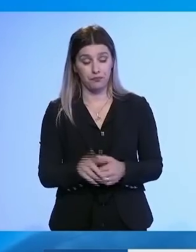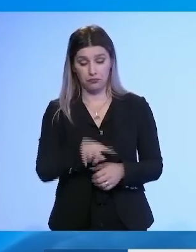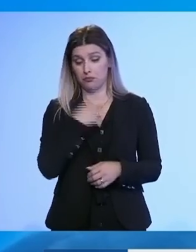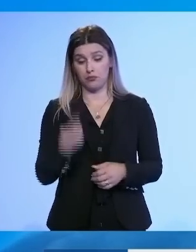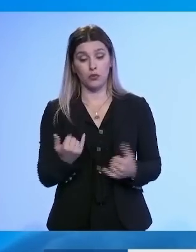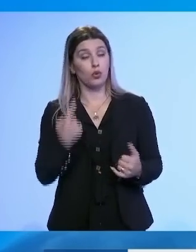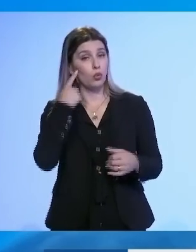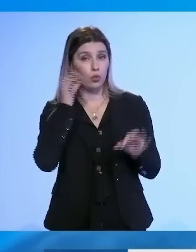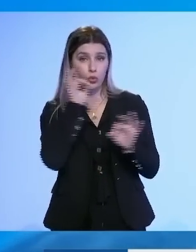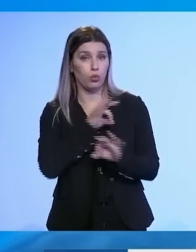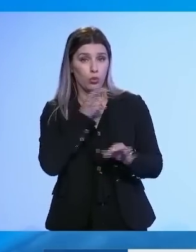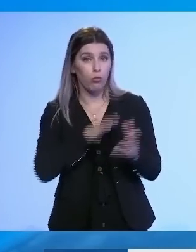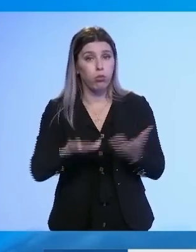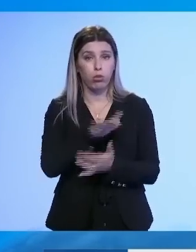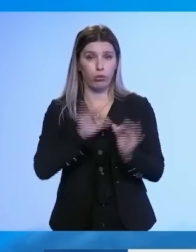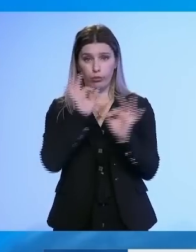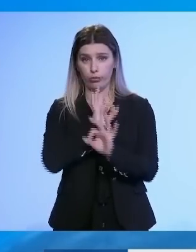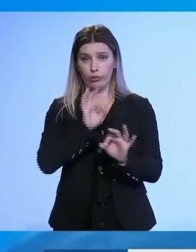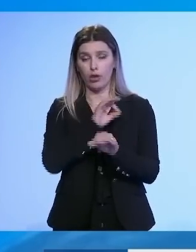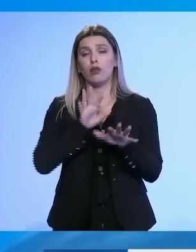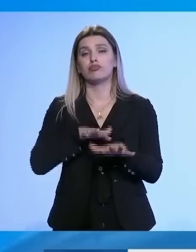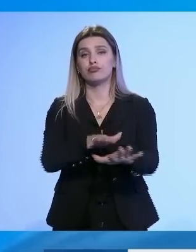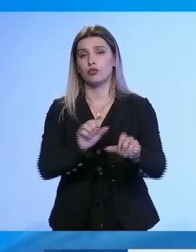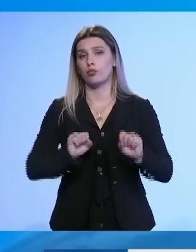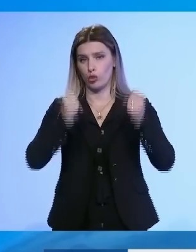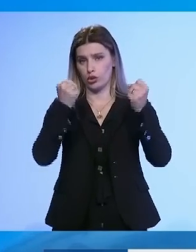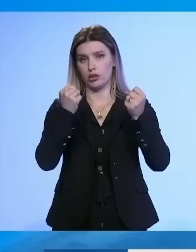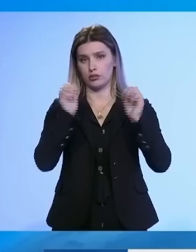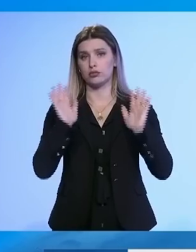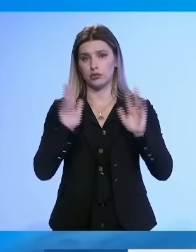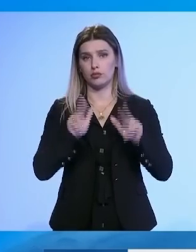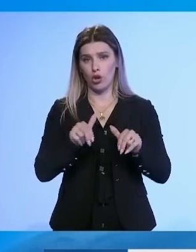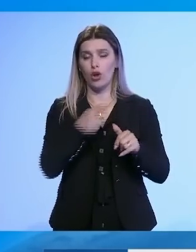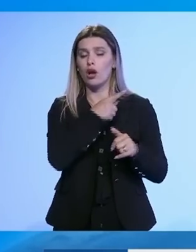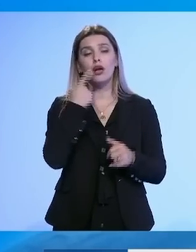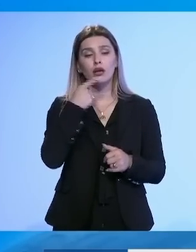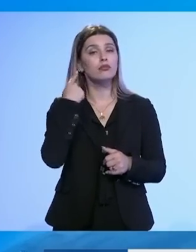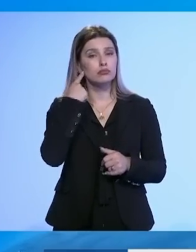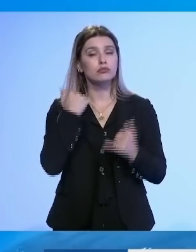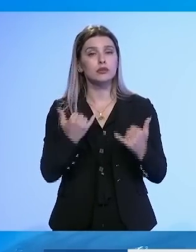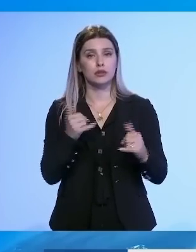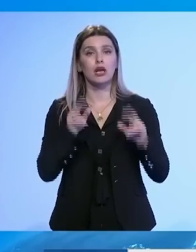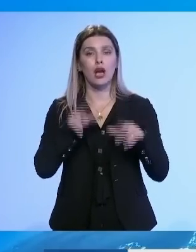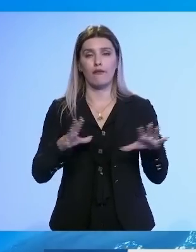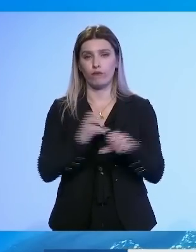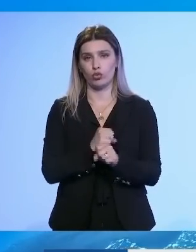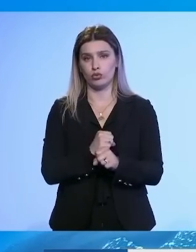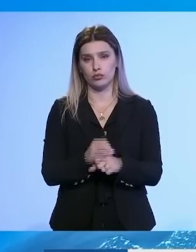raportohet për asnjë incident gjatë kësaj proteste të serbëve në Gračanicë, e cila siç merret vesh tashmë ka